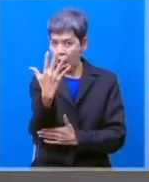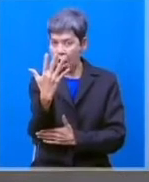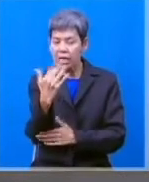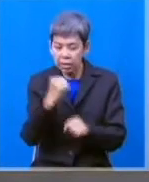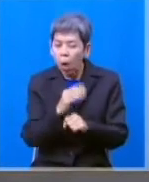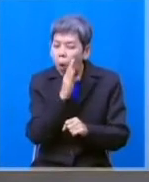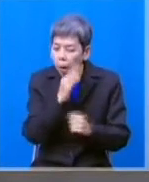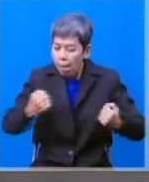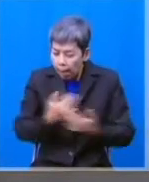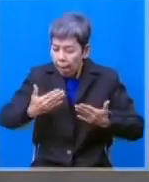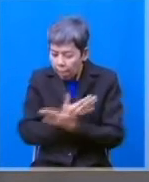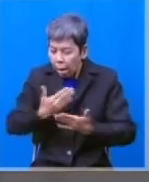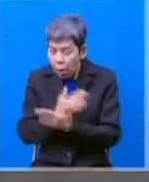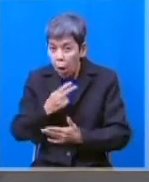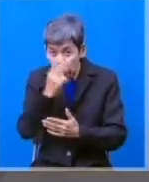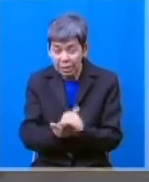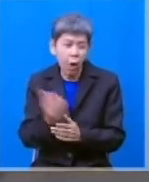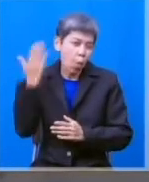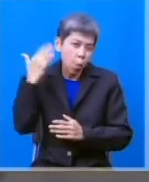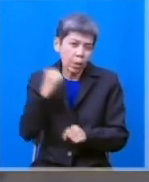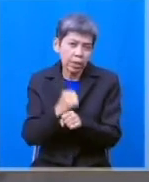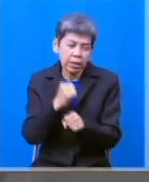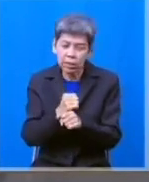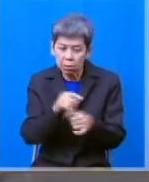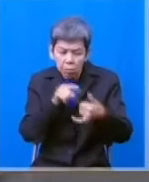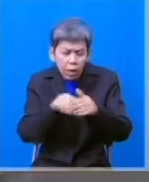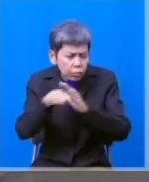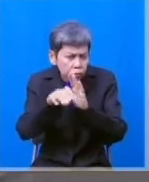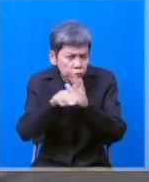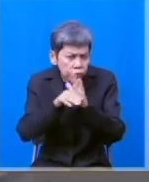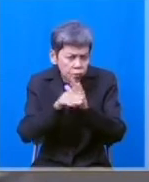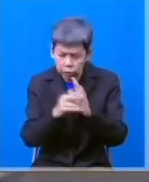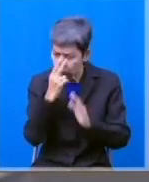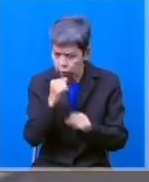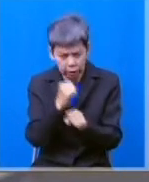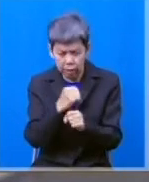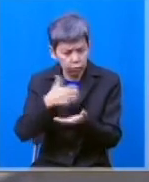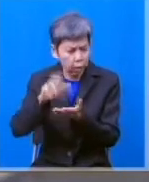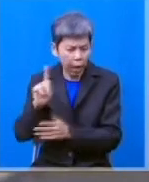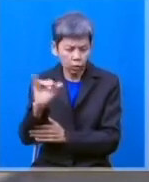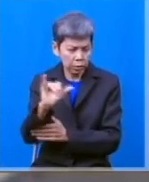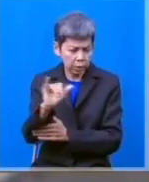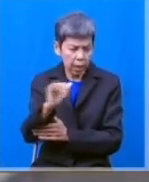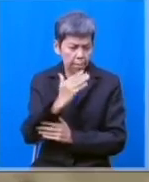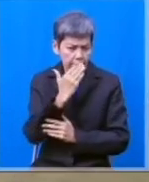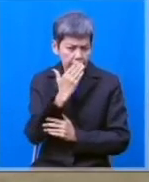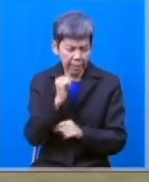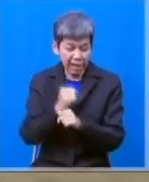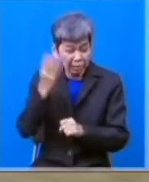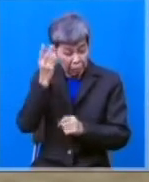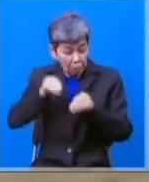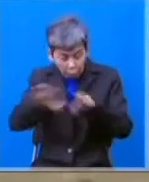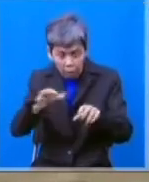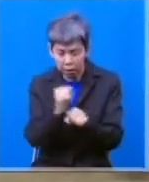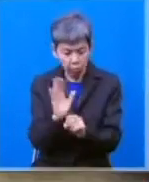ที่จะอำพรางตัวแต่ก็ยอมรับนะครับว่าที่ผ่านมายังไม่พบข้อมูลที่ยังไม่ให้ข้อมูลกับสื่อมวลชนนั้นนะครับเพราะเกรงว่าจะกระทบ